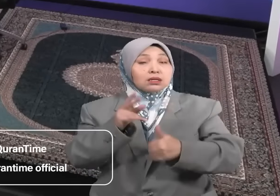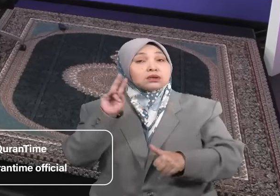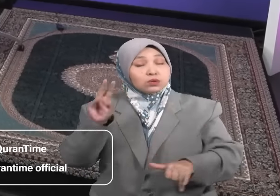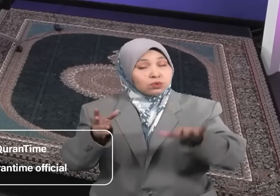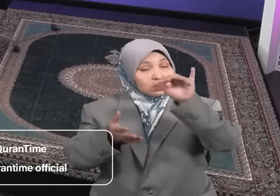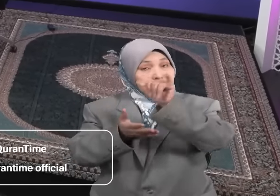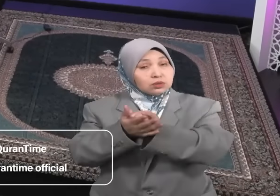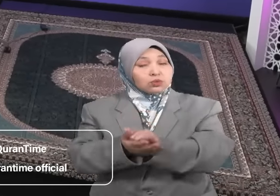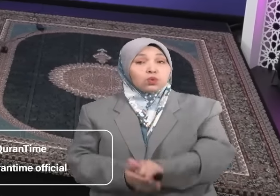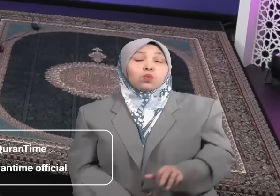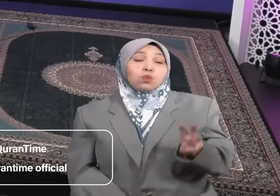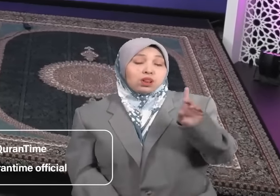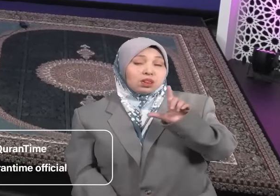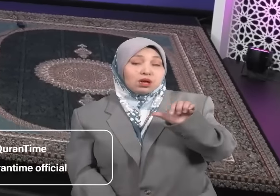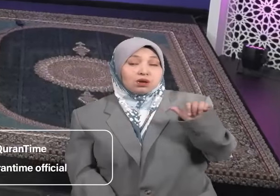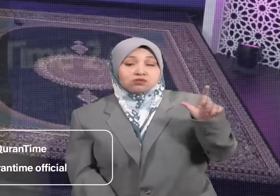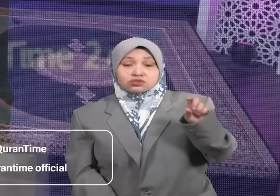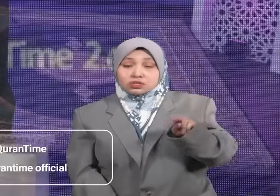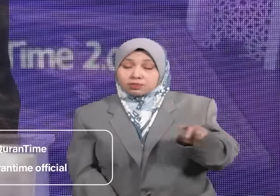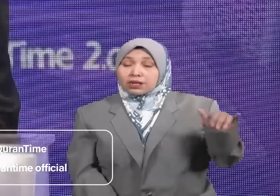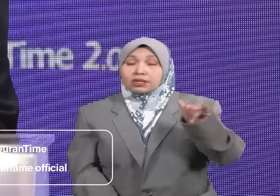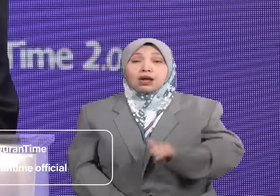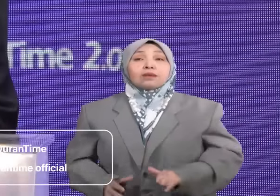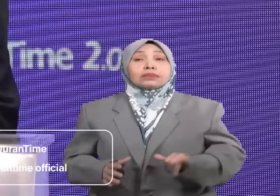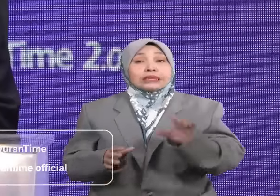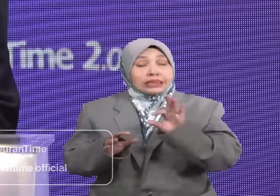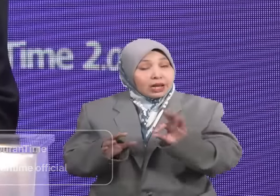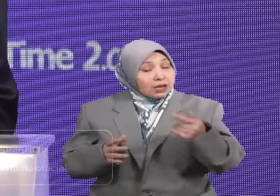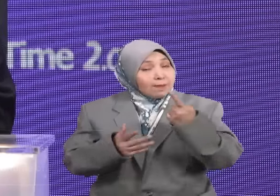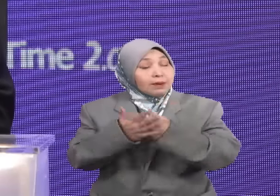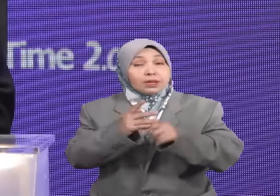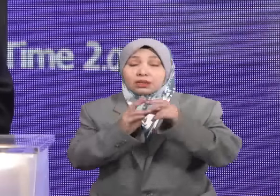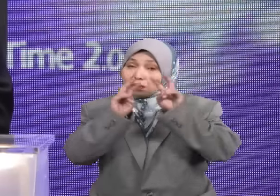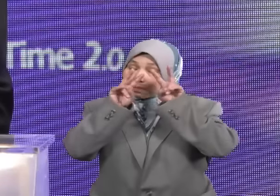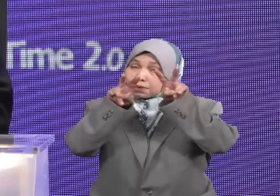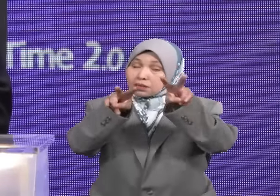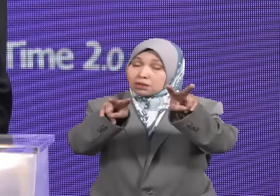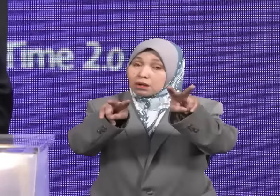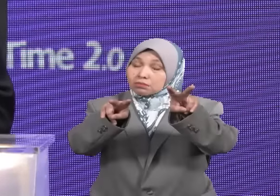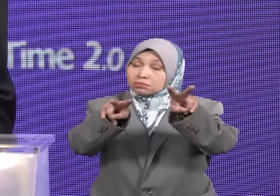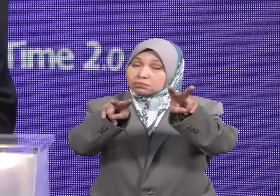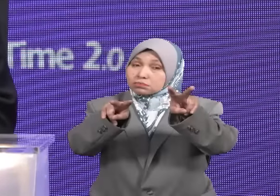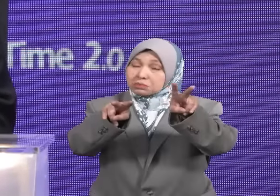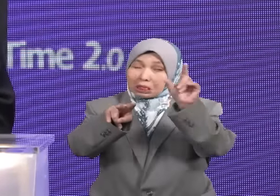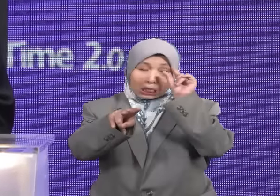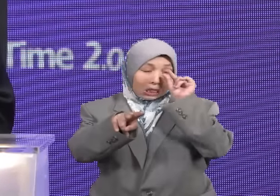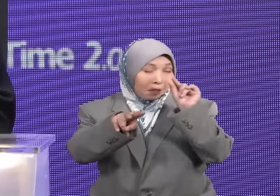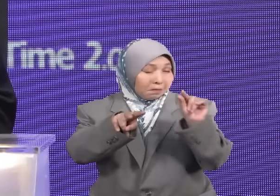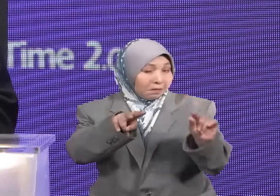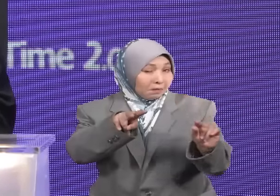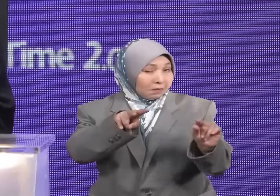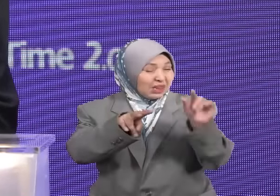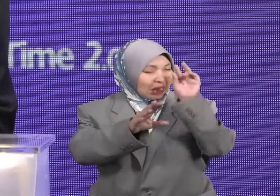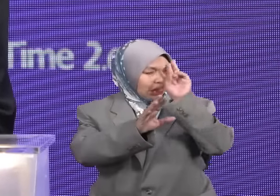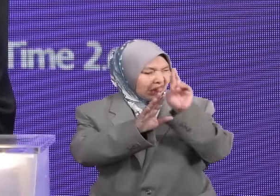iaitu wallazina taqaw fawqahum yaumal qiyamah, ya. Apabila dipandang enteng, dipandang rendah